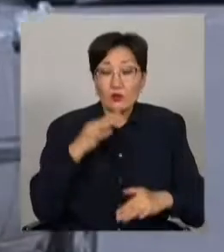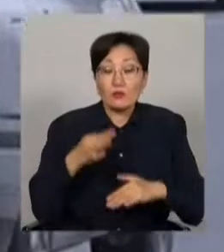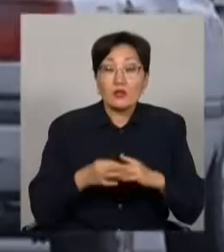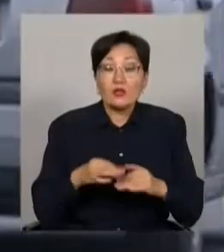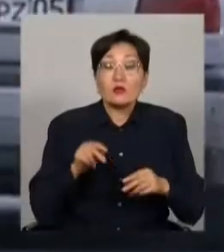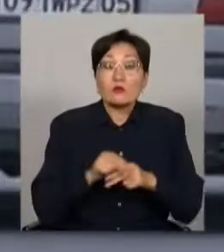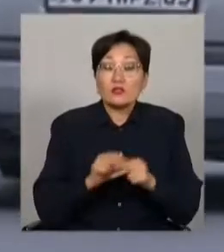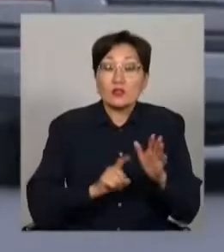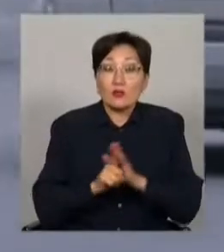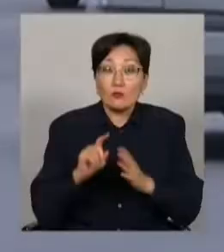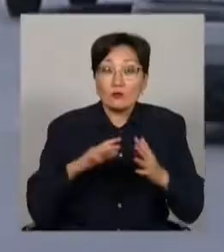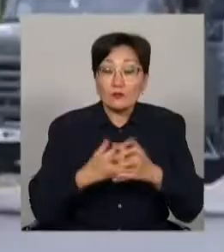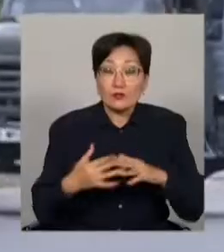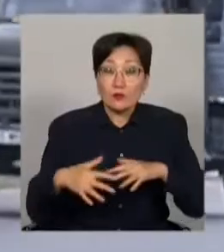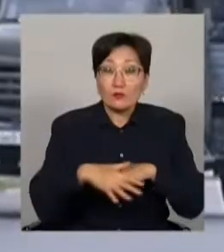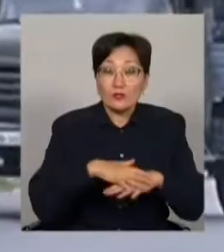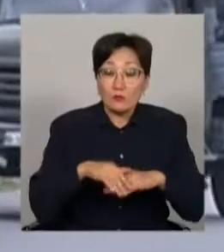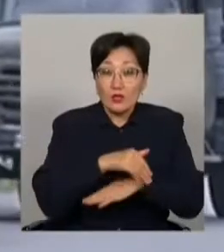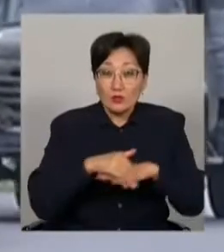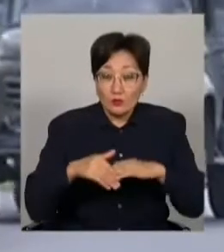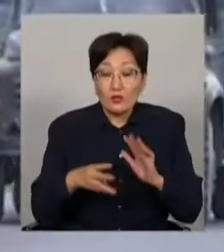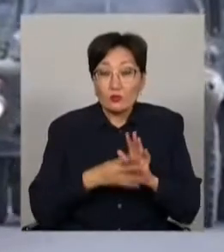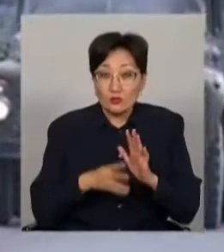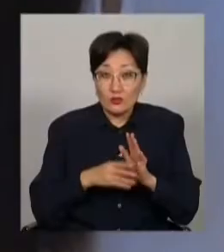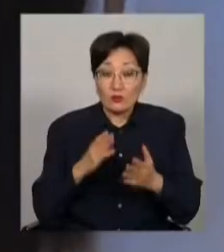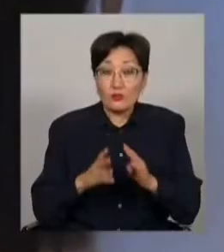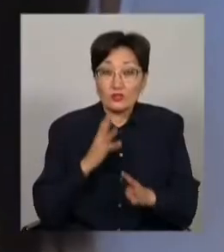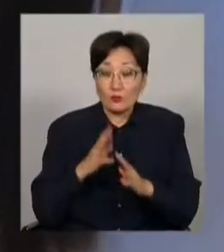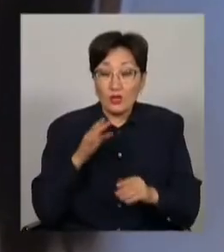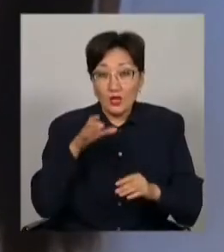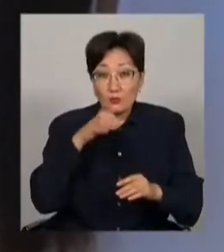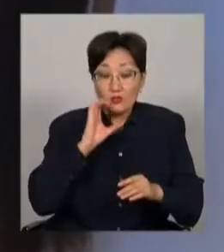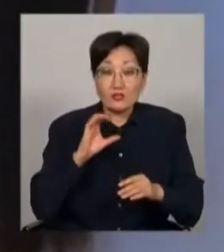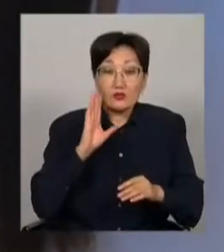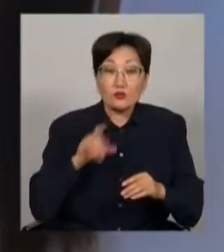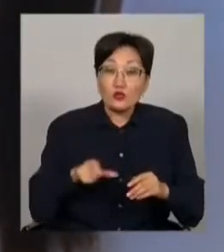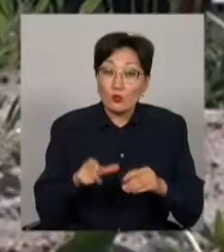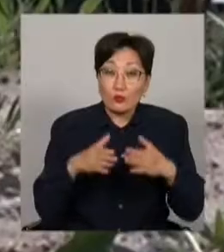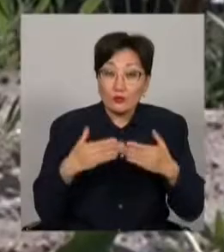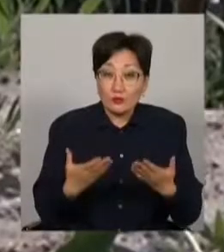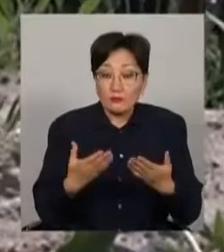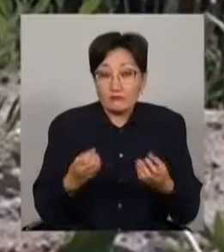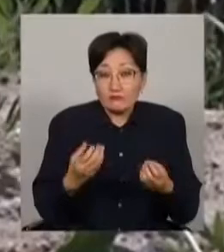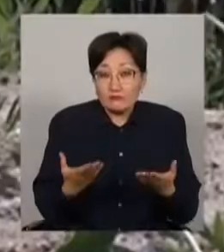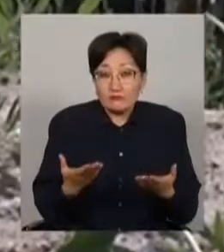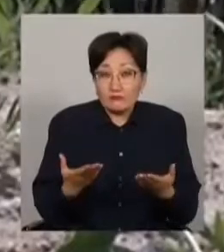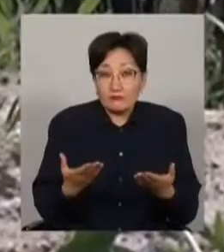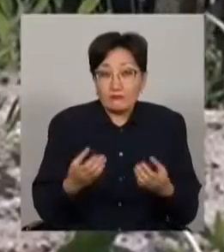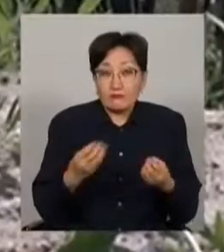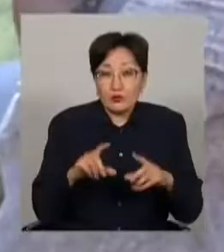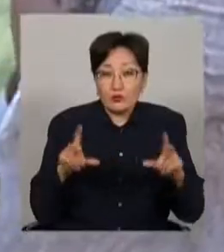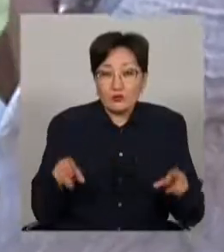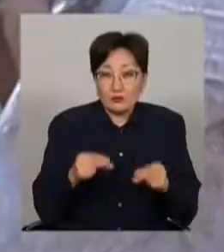басталса, әуелі ауыл ішіндегі 90-ға тарта көше кезекте тұр. Ал суға да жолға да жармаған бұлайғы жұрт тағы да құрғақ уәдеге